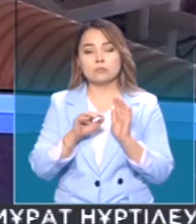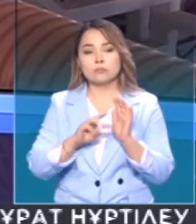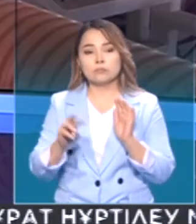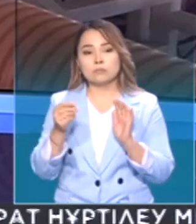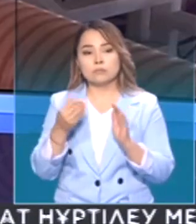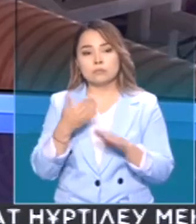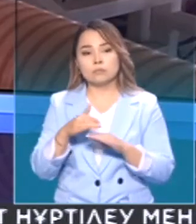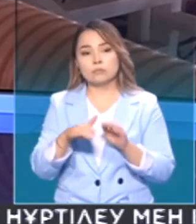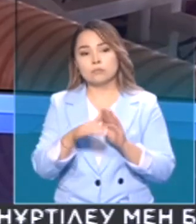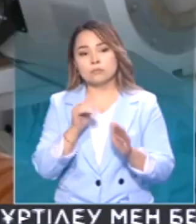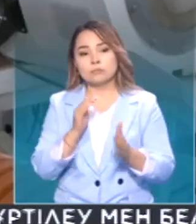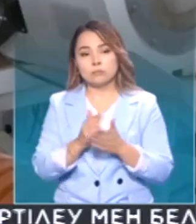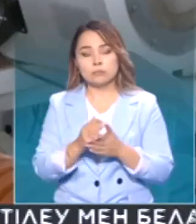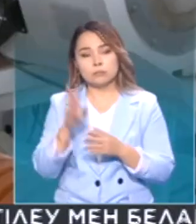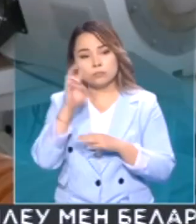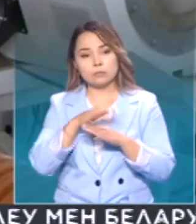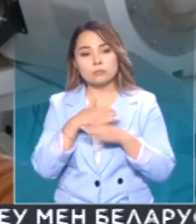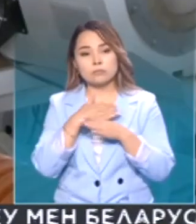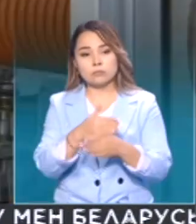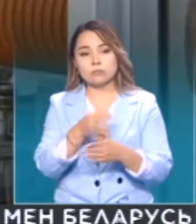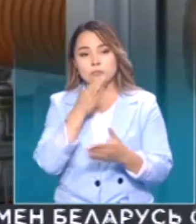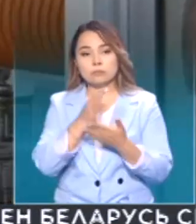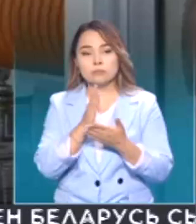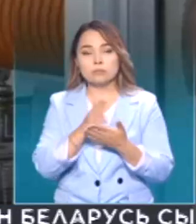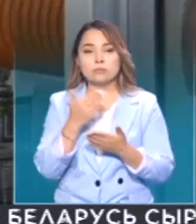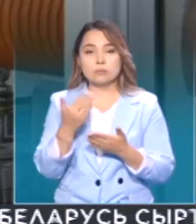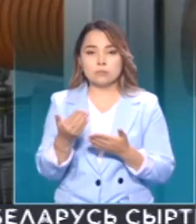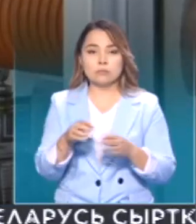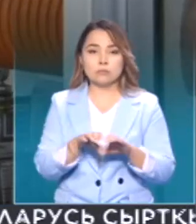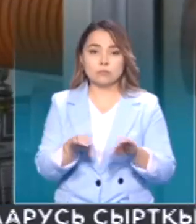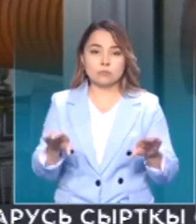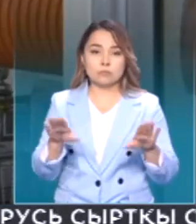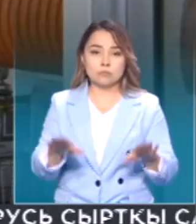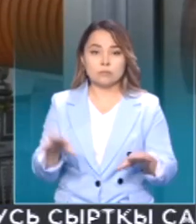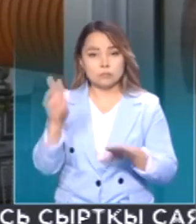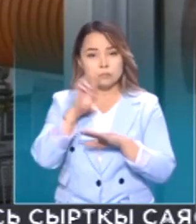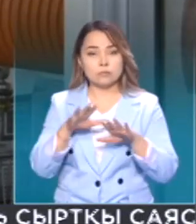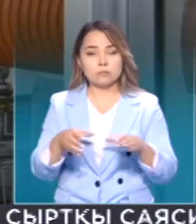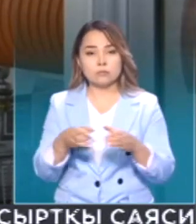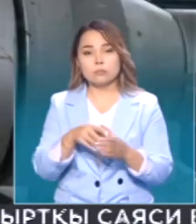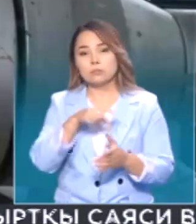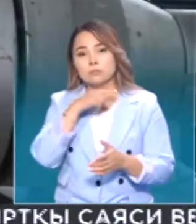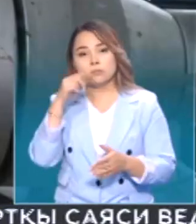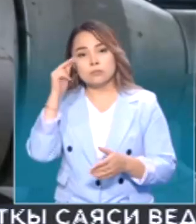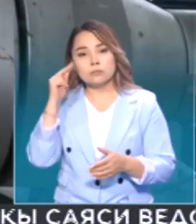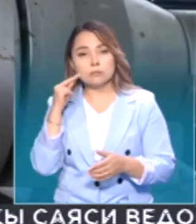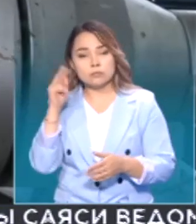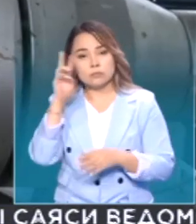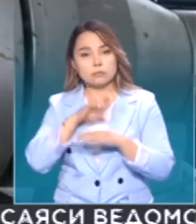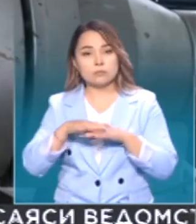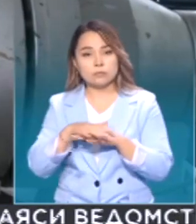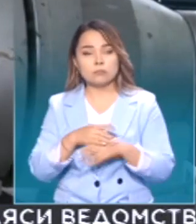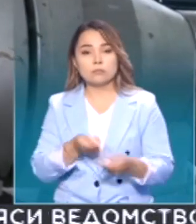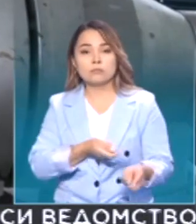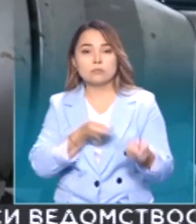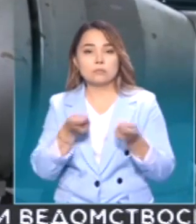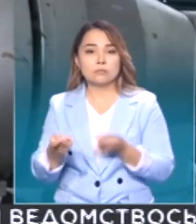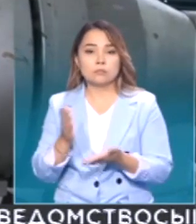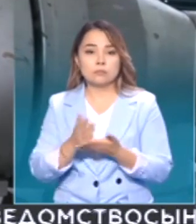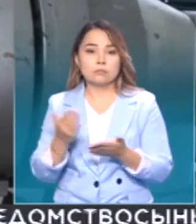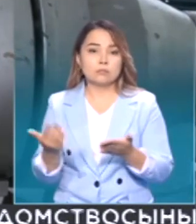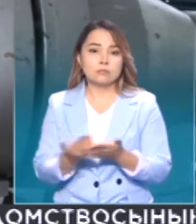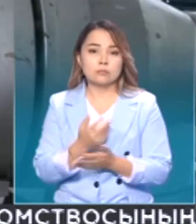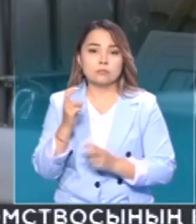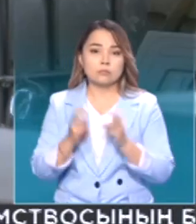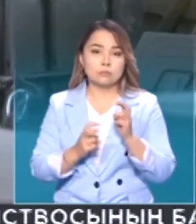алып, мемлекеттен қолдау болғандығын айтады. Мұндай құбырлар елімізге бұған дейін Ресей мен Қытай елдерінен тасымалданып келді. Жаңа